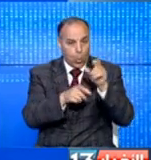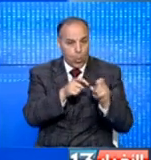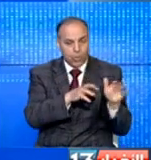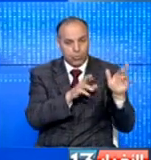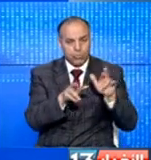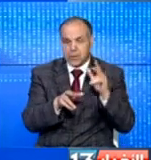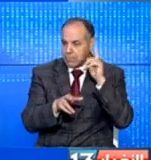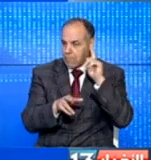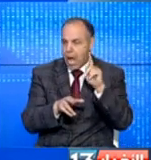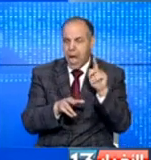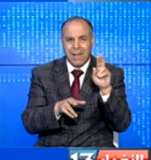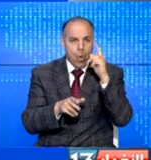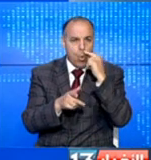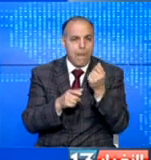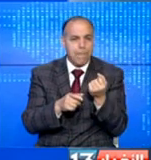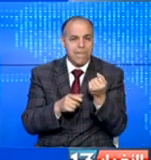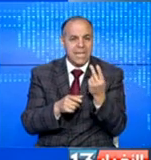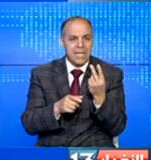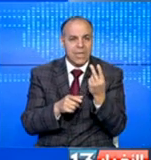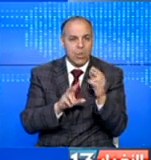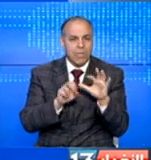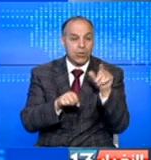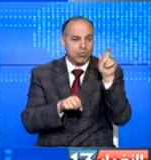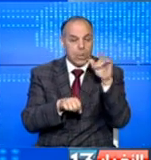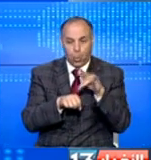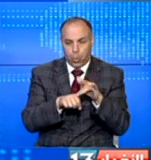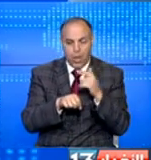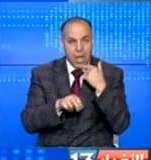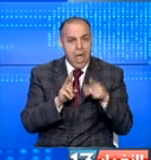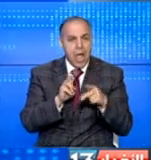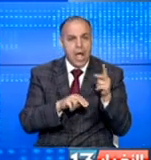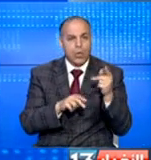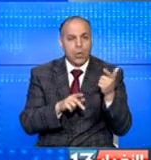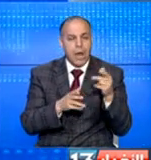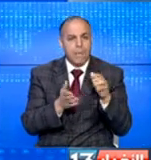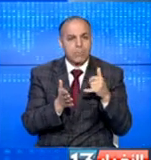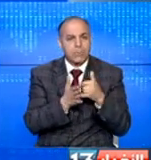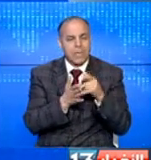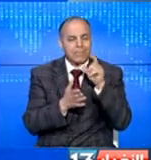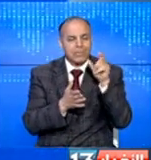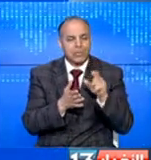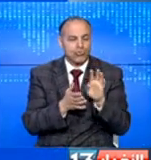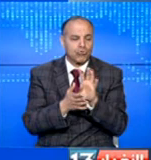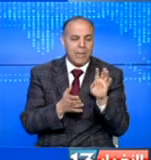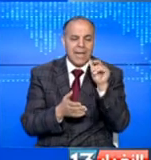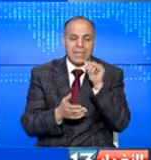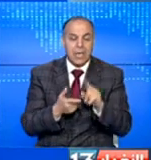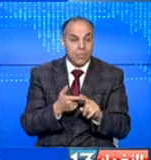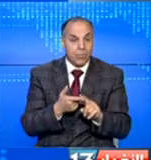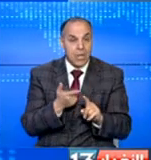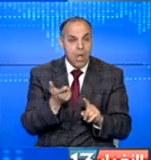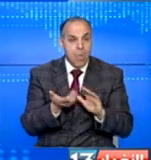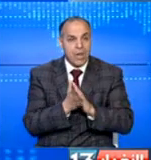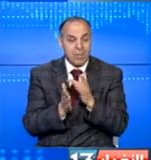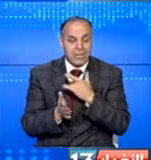كنا نستمع مع السيد رضا إلى 280، معظمهم موجودون بمقاطعة لومبارديا شمال البلاد.